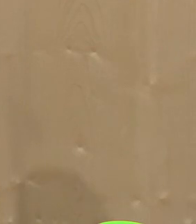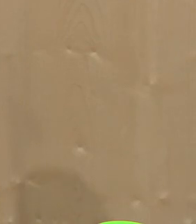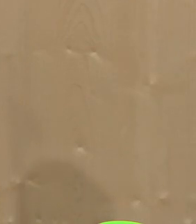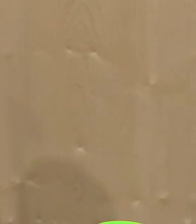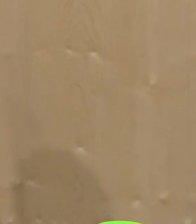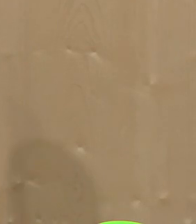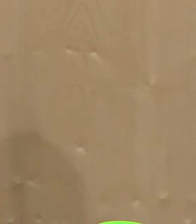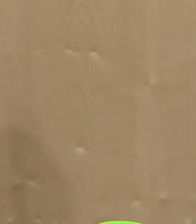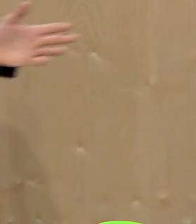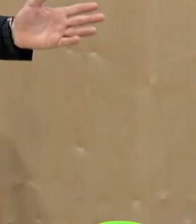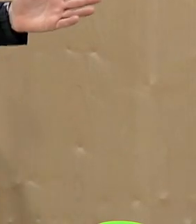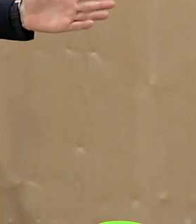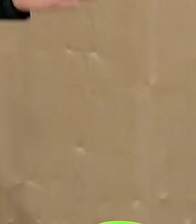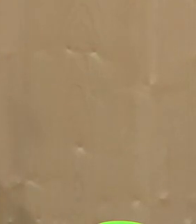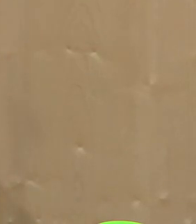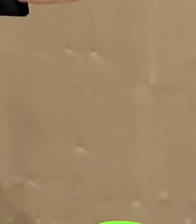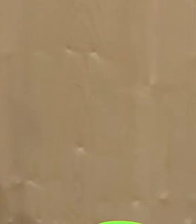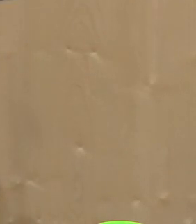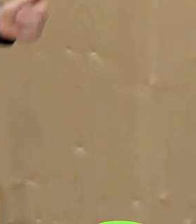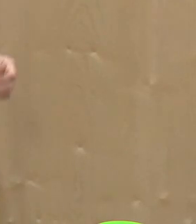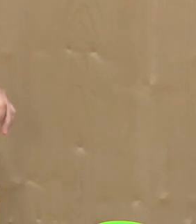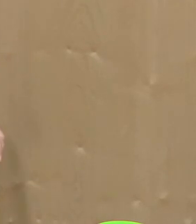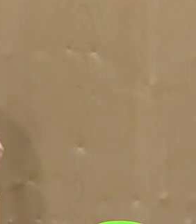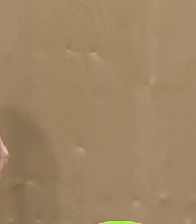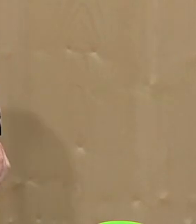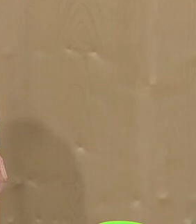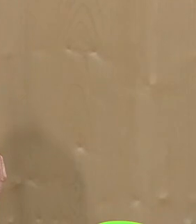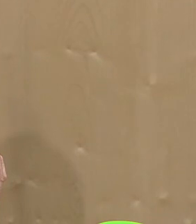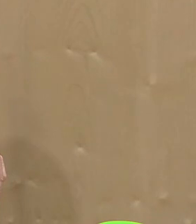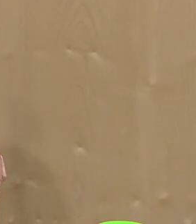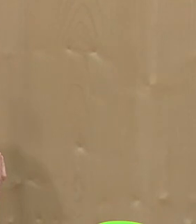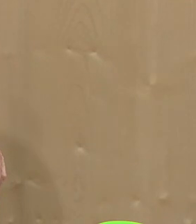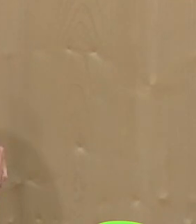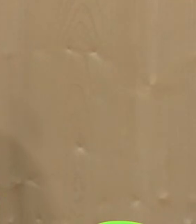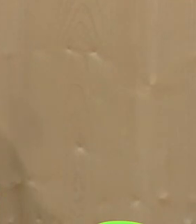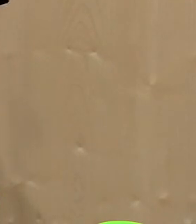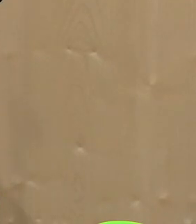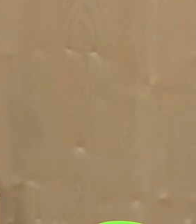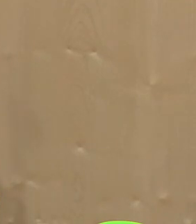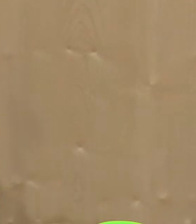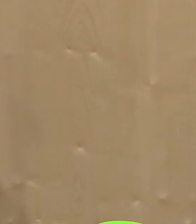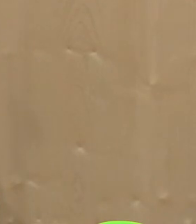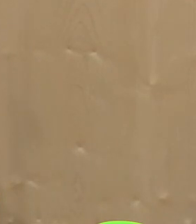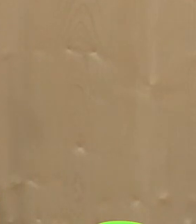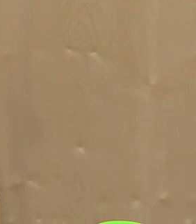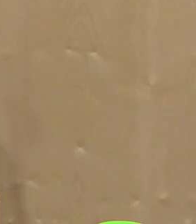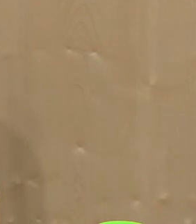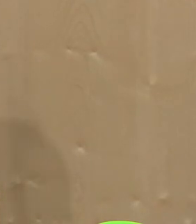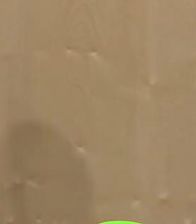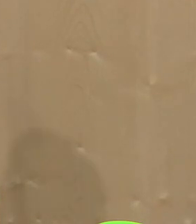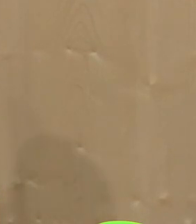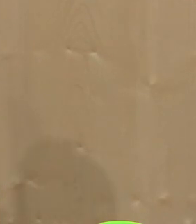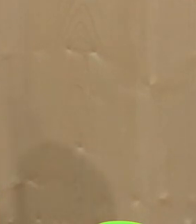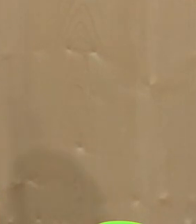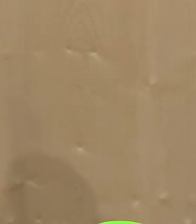treten und zu sagen bitte beurteilt uns doch für all das was wir aufgeführt haben in den letzten zwei jahren wir haben ein gutes gewissen wir haben hervorragend gearbeitet